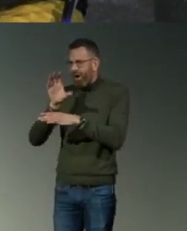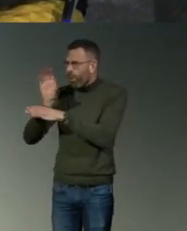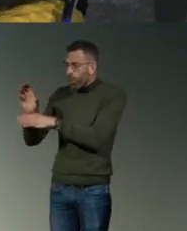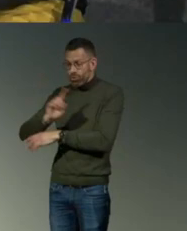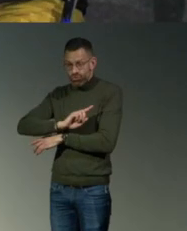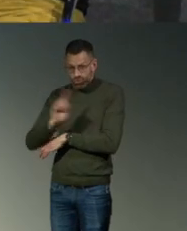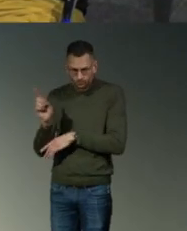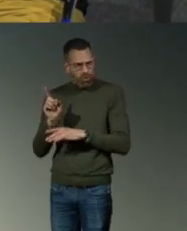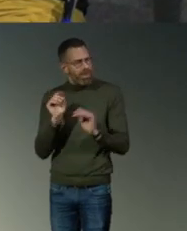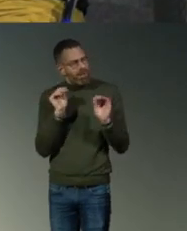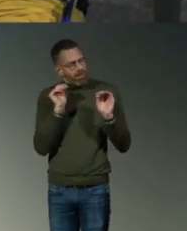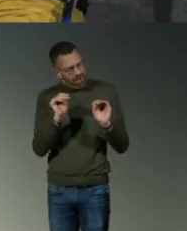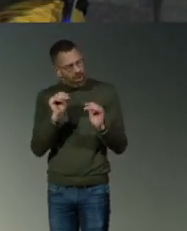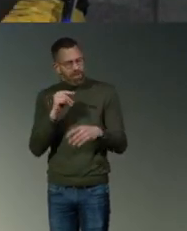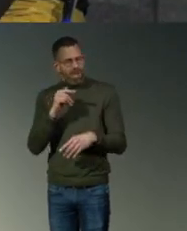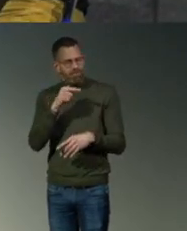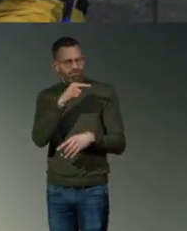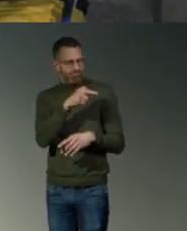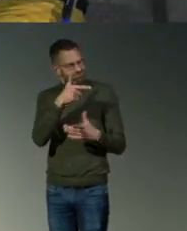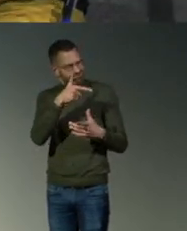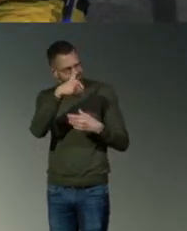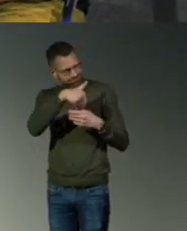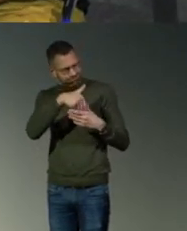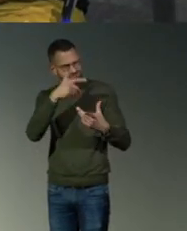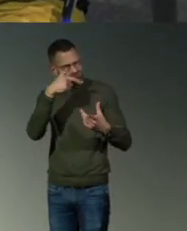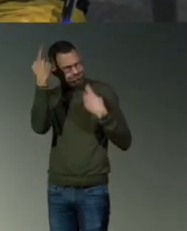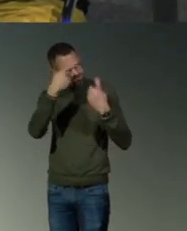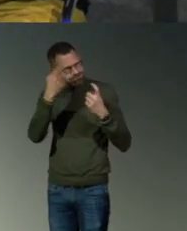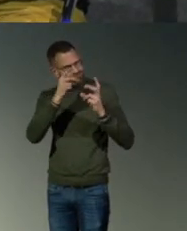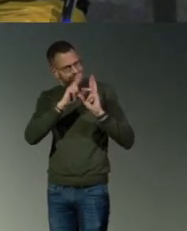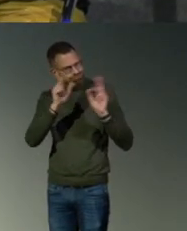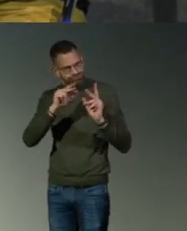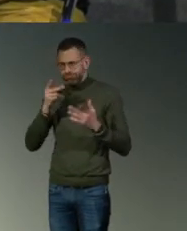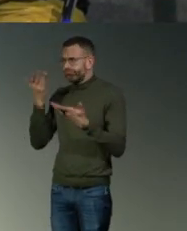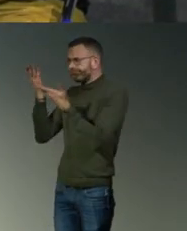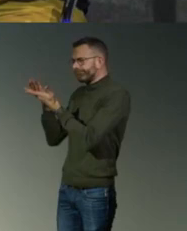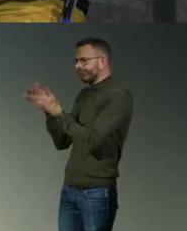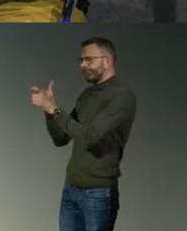certaine problématisation de ce qu'est le musée, de ce qu'est un musée qui